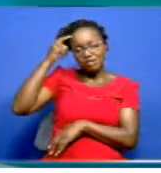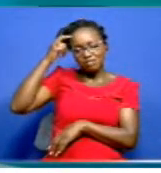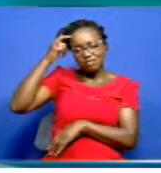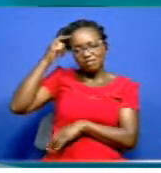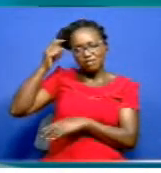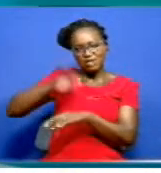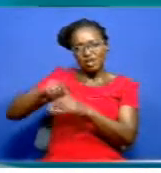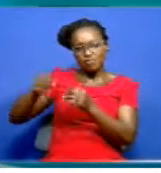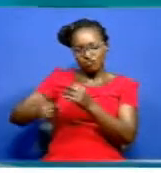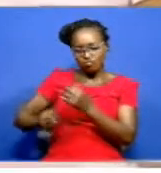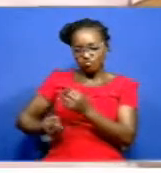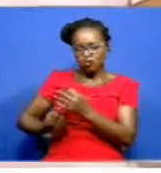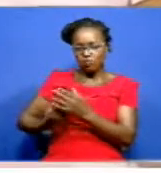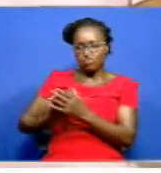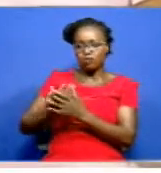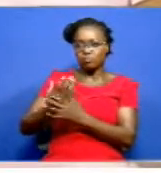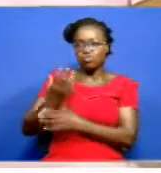mkubwa.